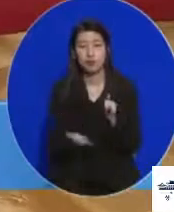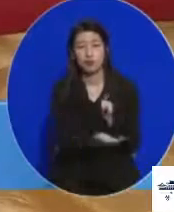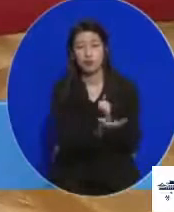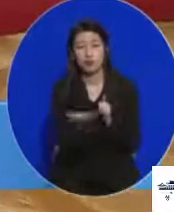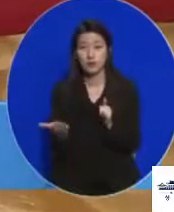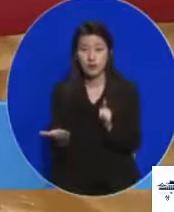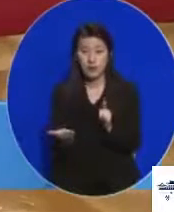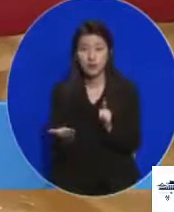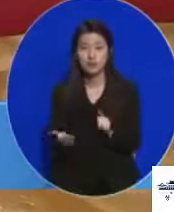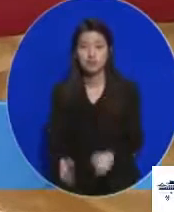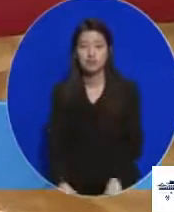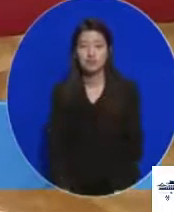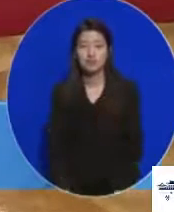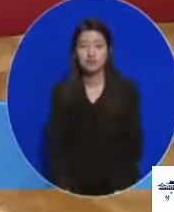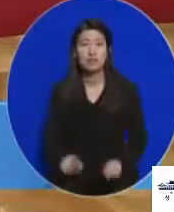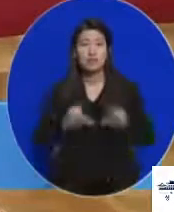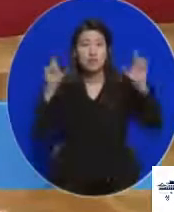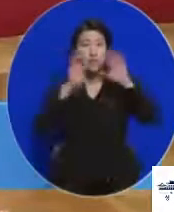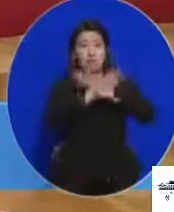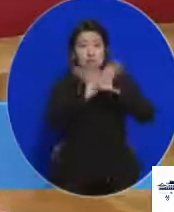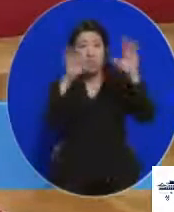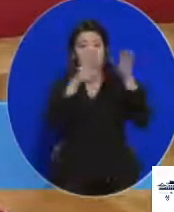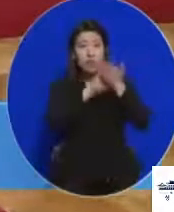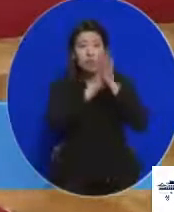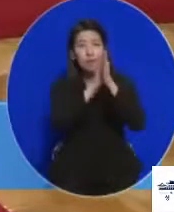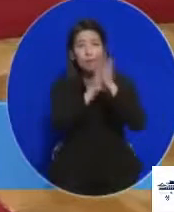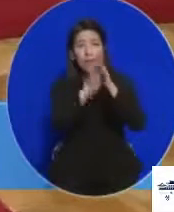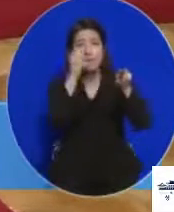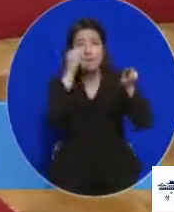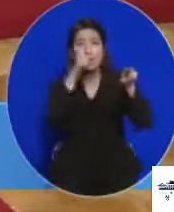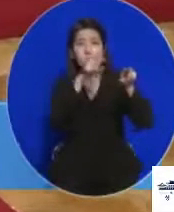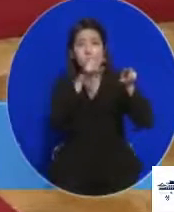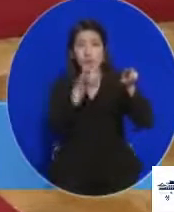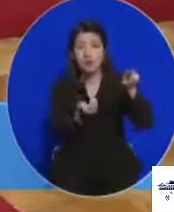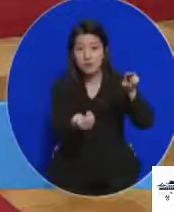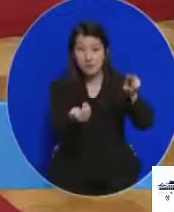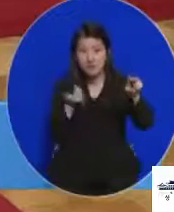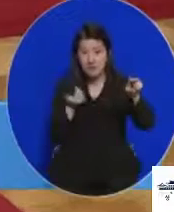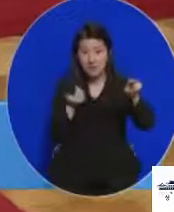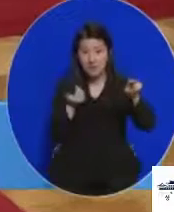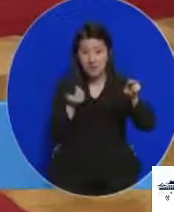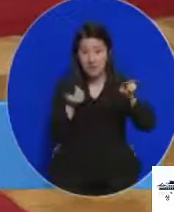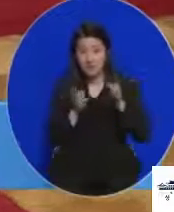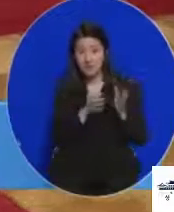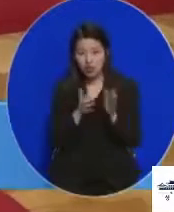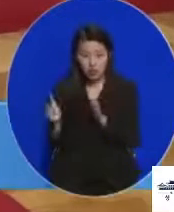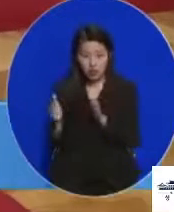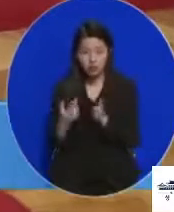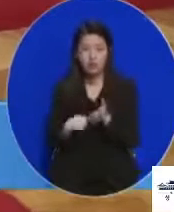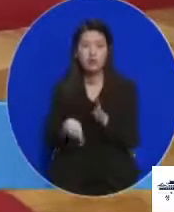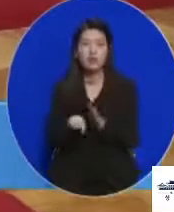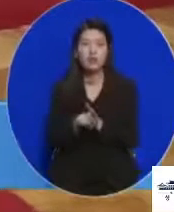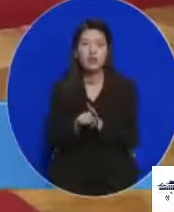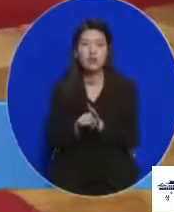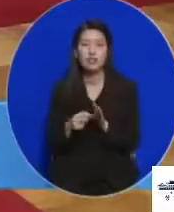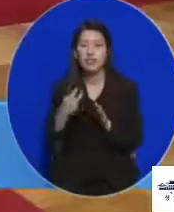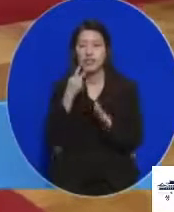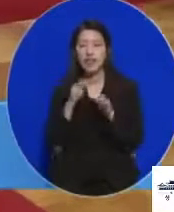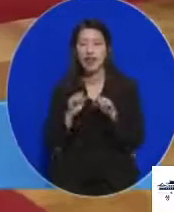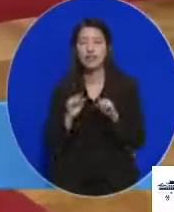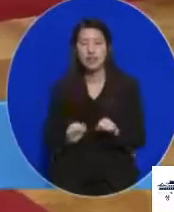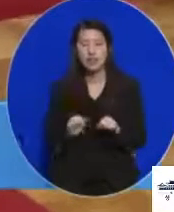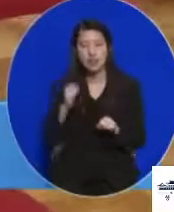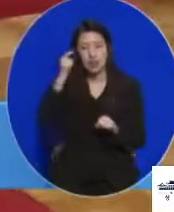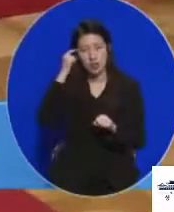기후변화와 같은 지구적 문제들을 해결하기 위해서도 상생의 정신이 발휘되어 야 합니다 우리